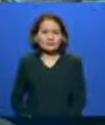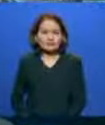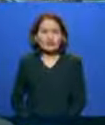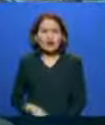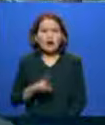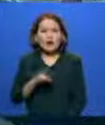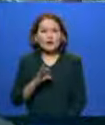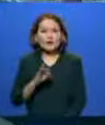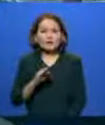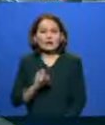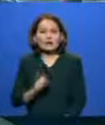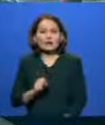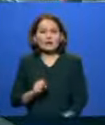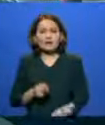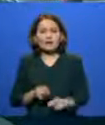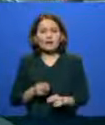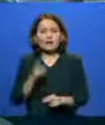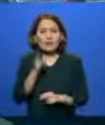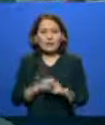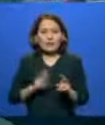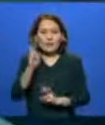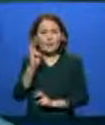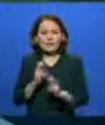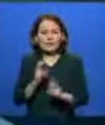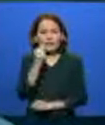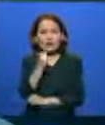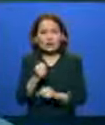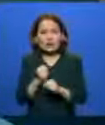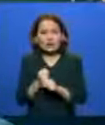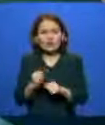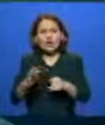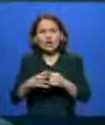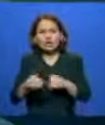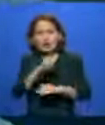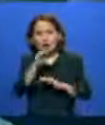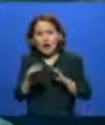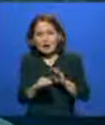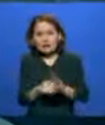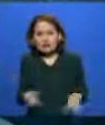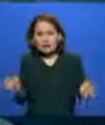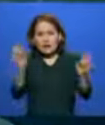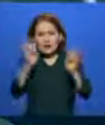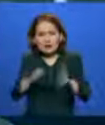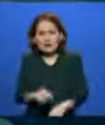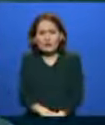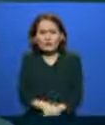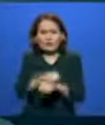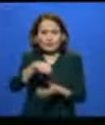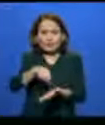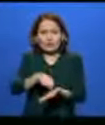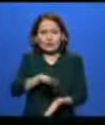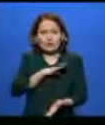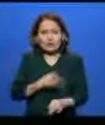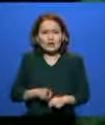Косовода Трепча кен металлургиялық кешенде жұмыс істейтін жүздеген кенші жер астында наразылық шарасын ұйымдастырды. Олар Косово үкіметінің өткен